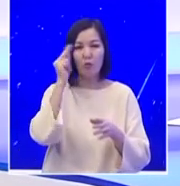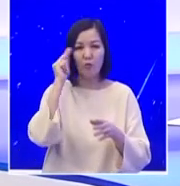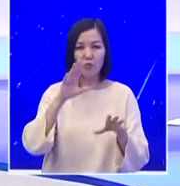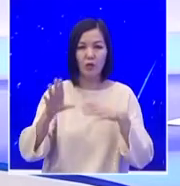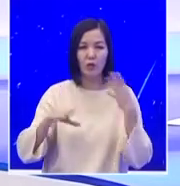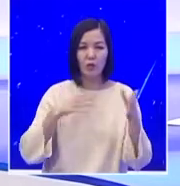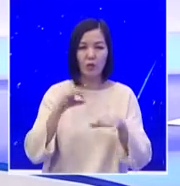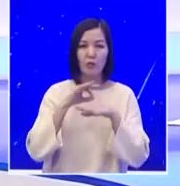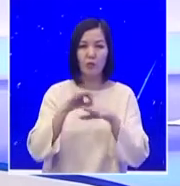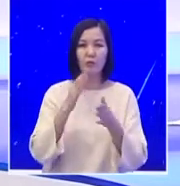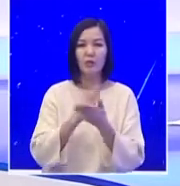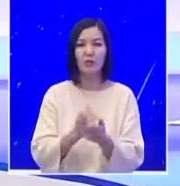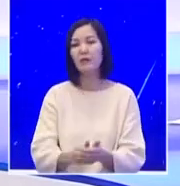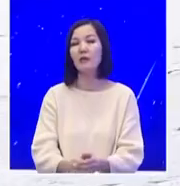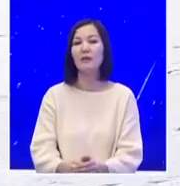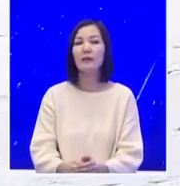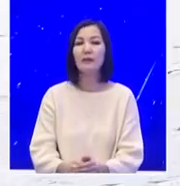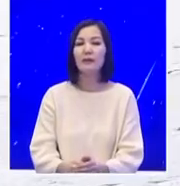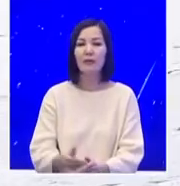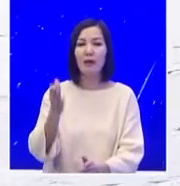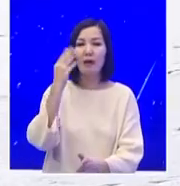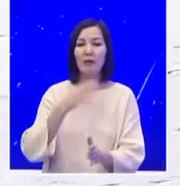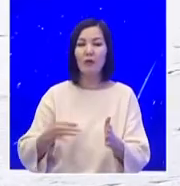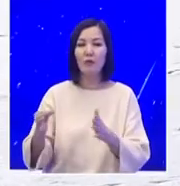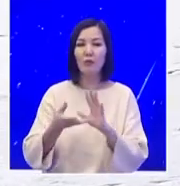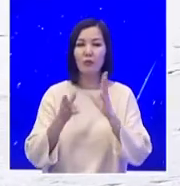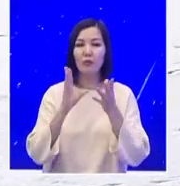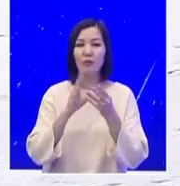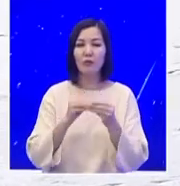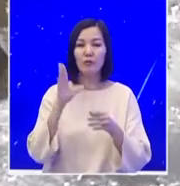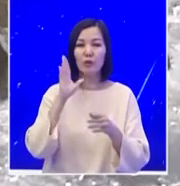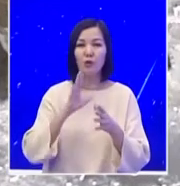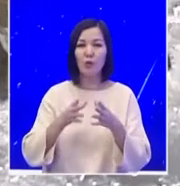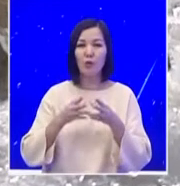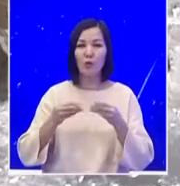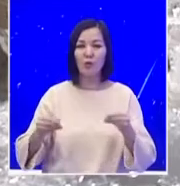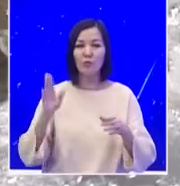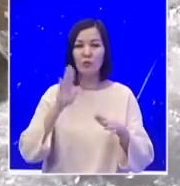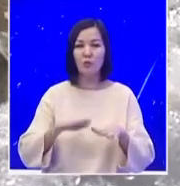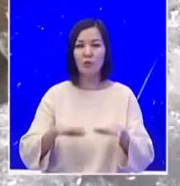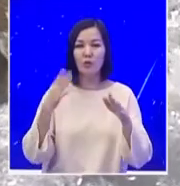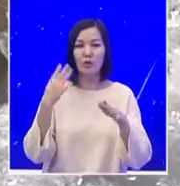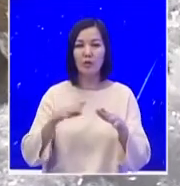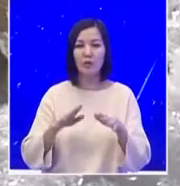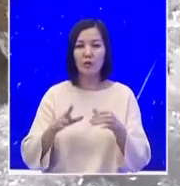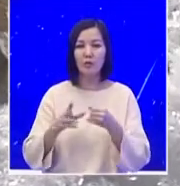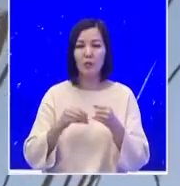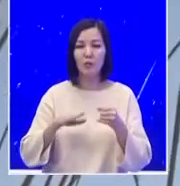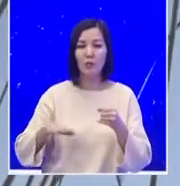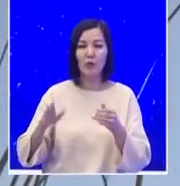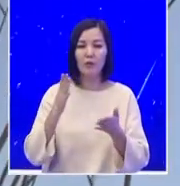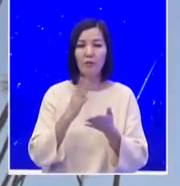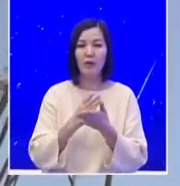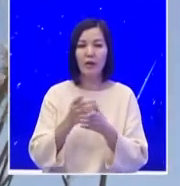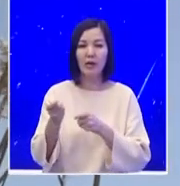жаттығулары өтіп жатыр. Алматы облысы аумағында көктемгі су басу қаупі бар деген 40 учаске анықталған. Өңірлік әкімдік